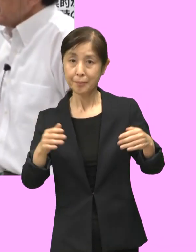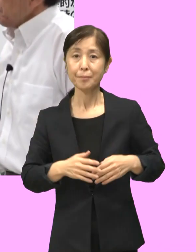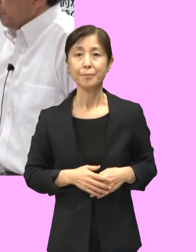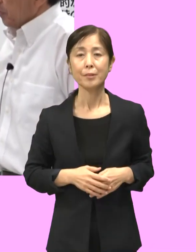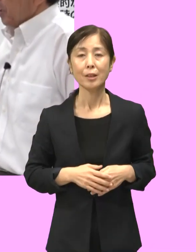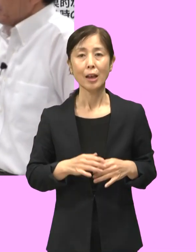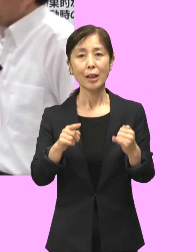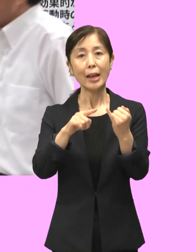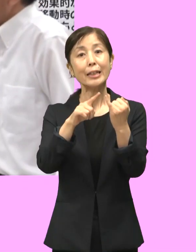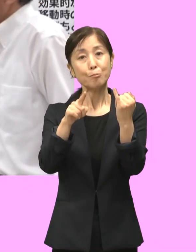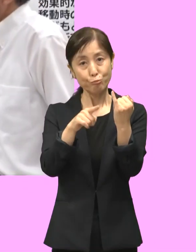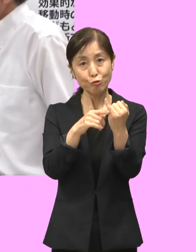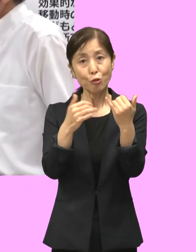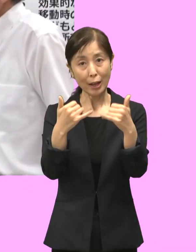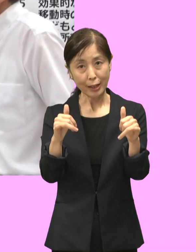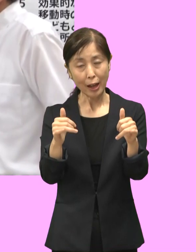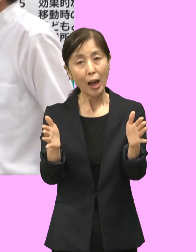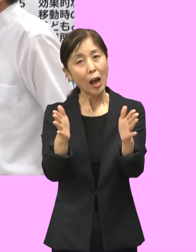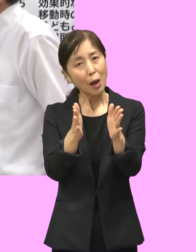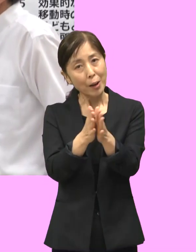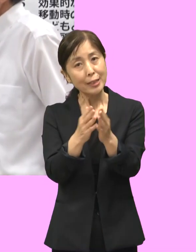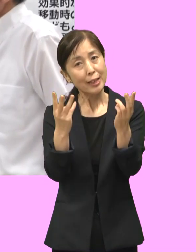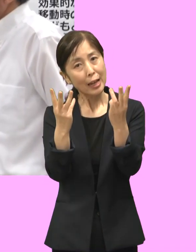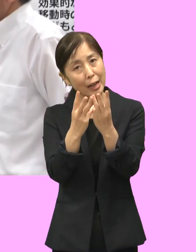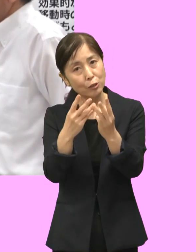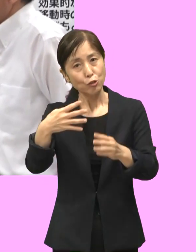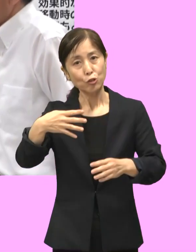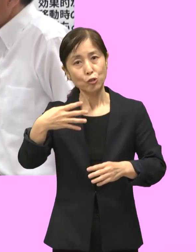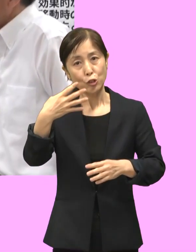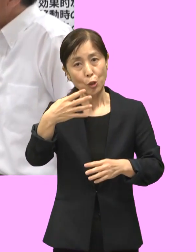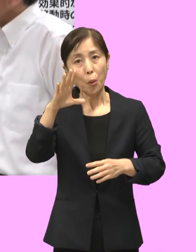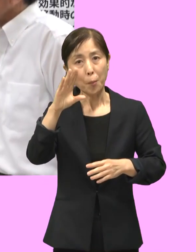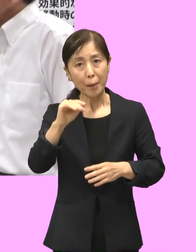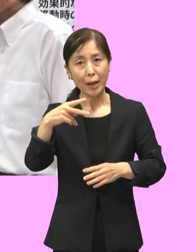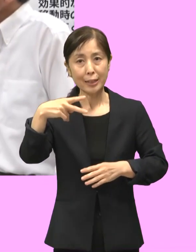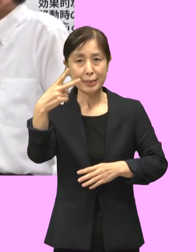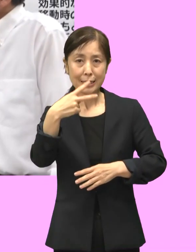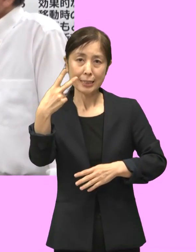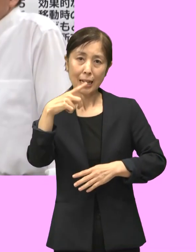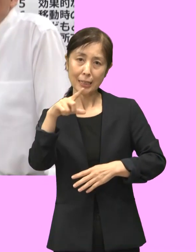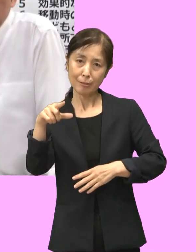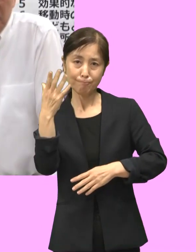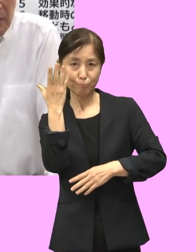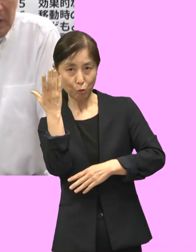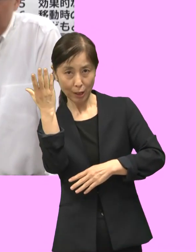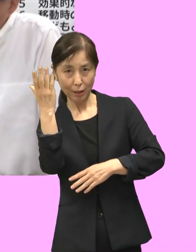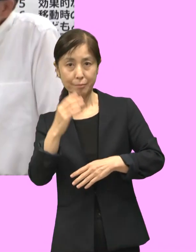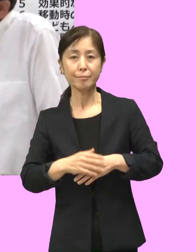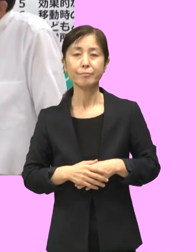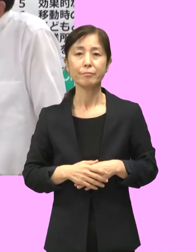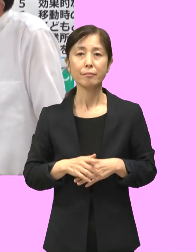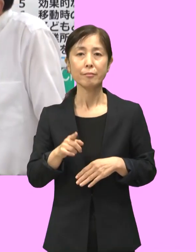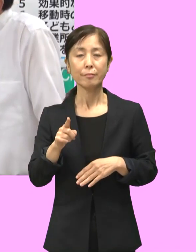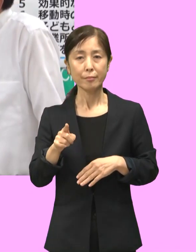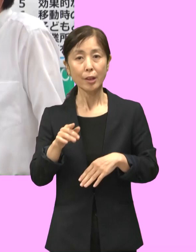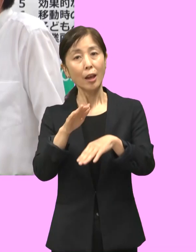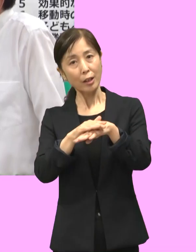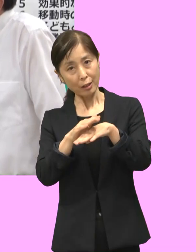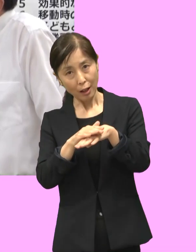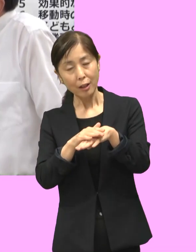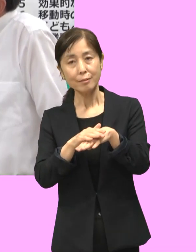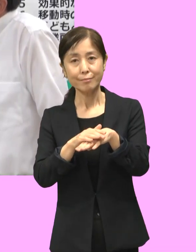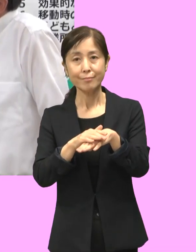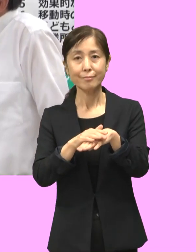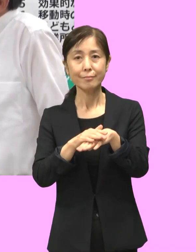それから妊婦でありまして、合計4万2千人ほどを想定しております。でこの、やり方はです